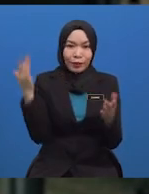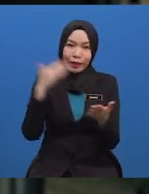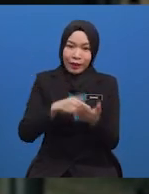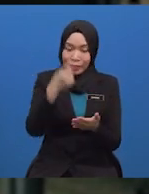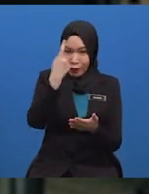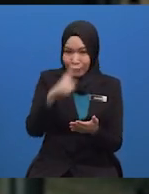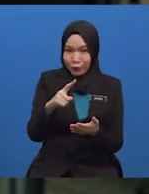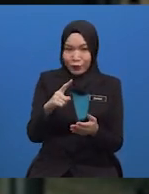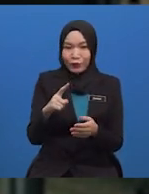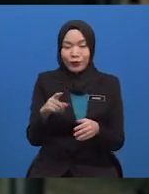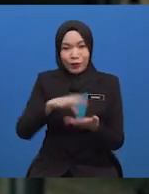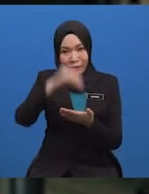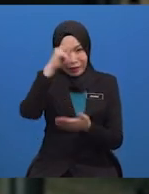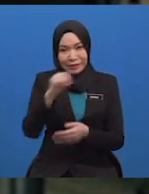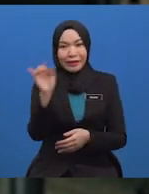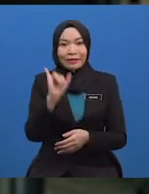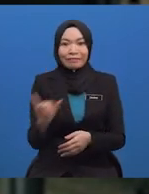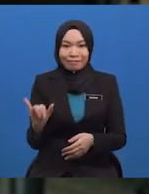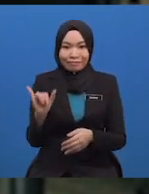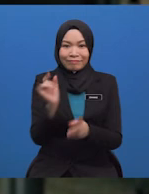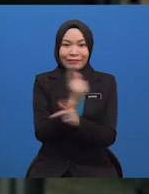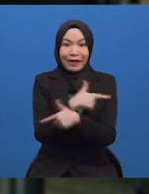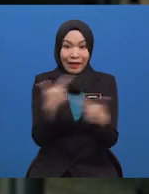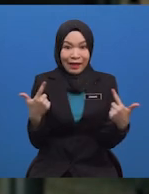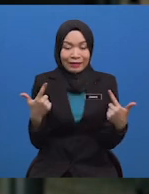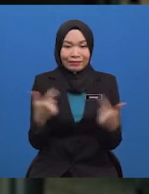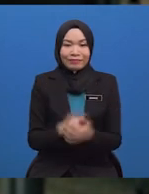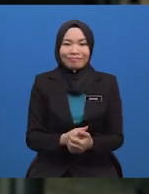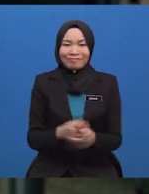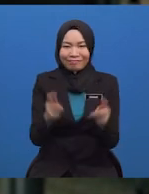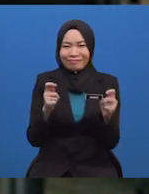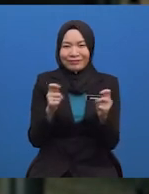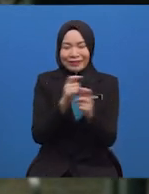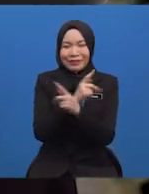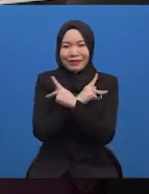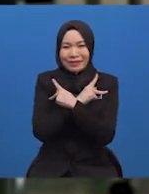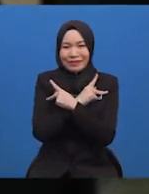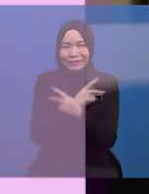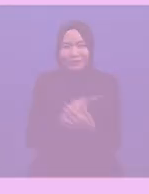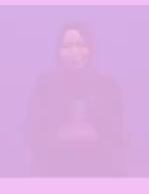untuk sesi pembelajaran yang lain. Sekian, terima kasih.